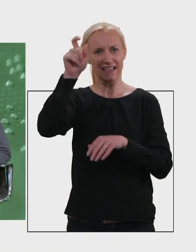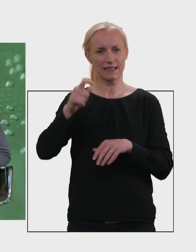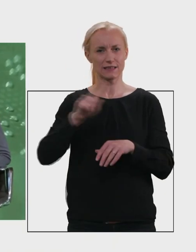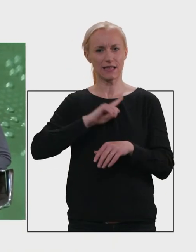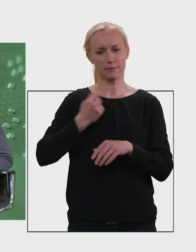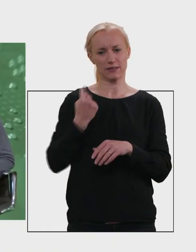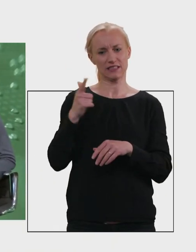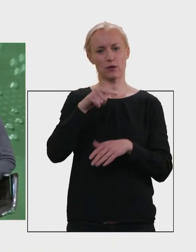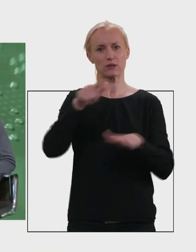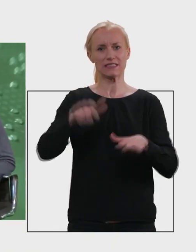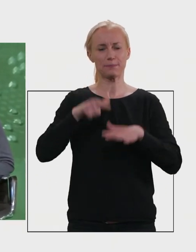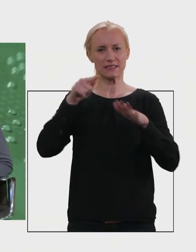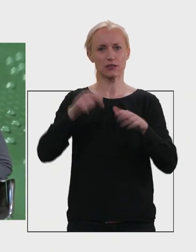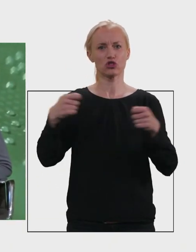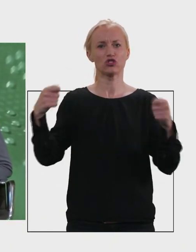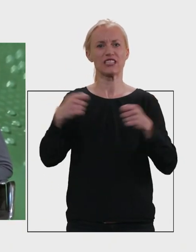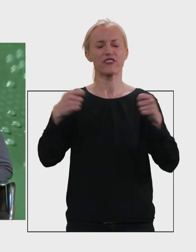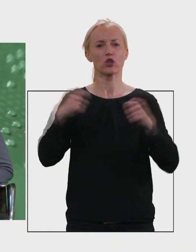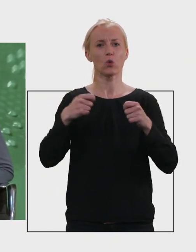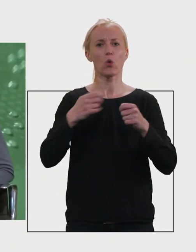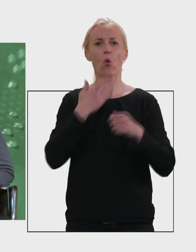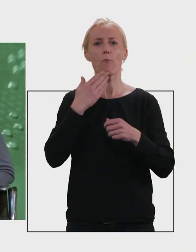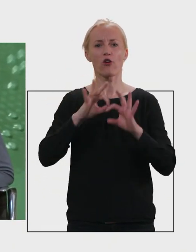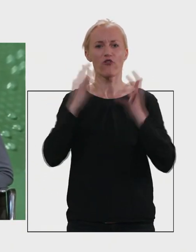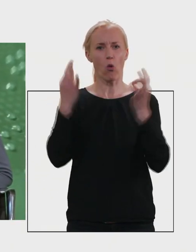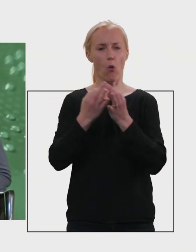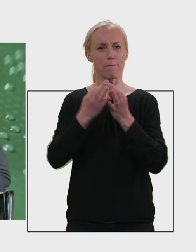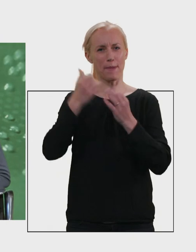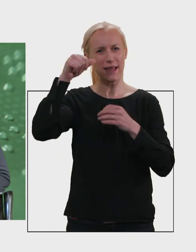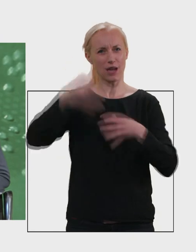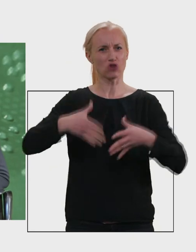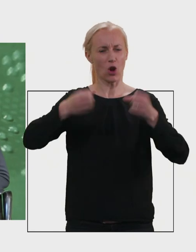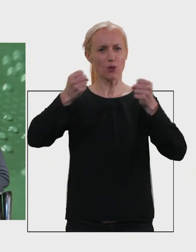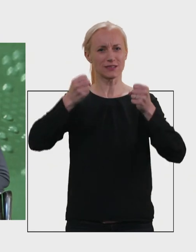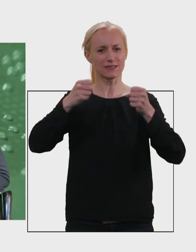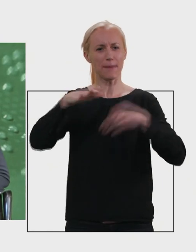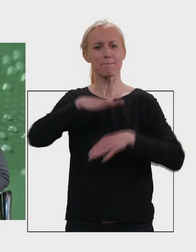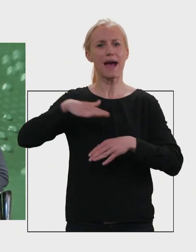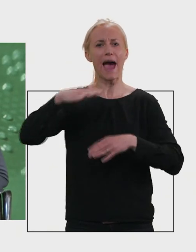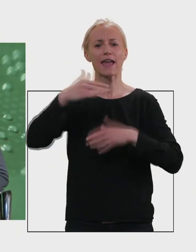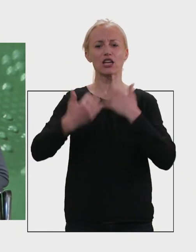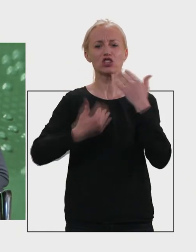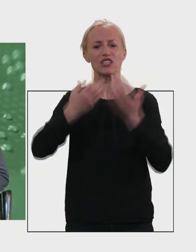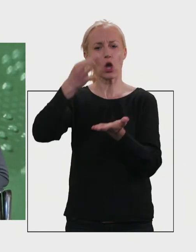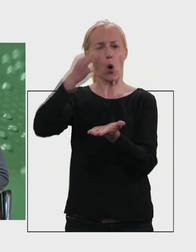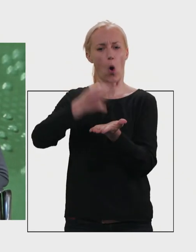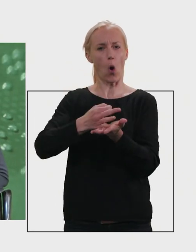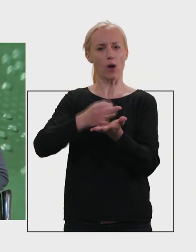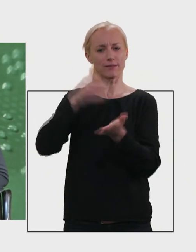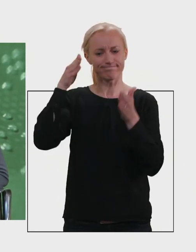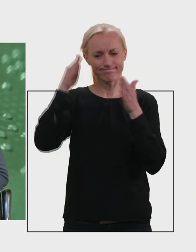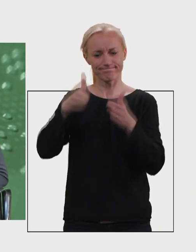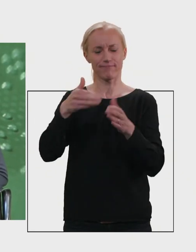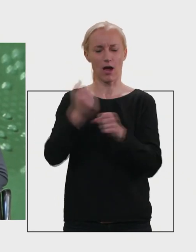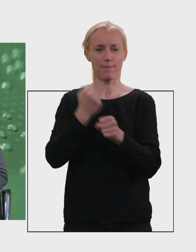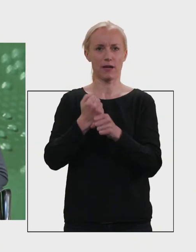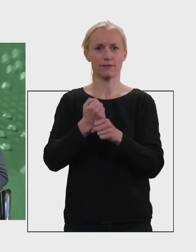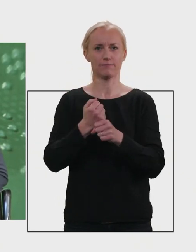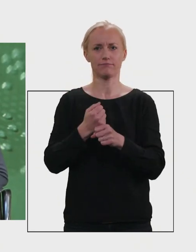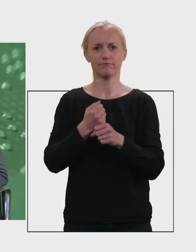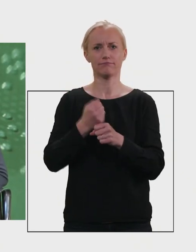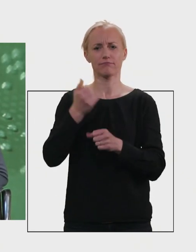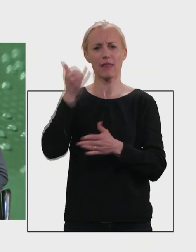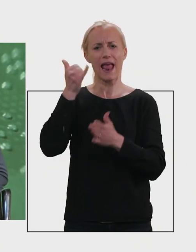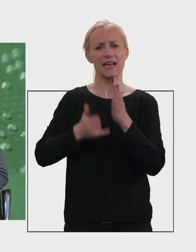Stiftung Humboldt-Forum im Berliner Schloss im Bereich Geschichte des Ortes, wie du ja auch schon erzählt hast. Und konnte in den